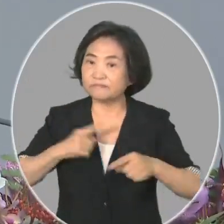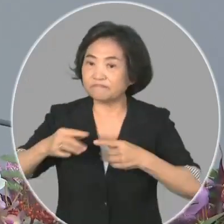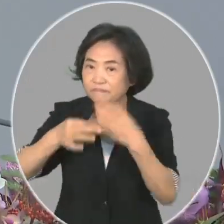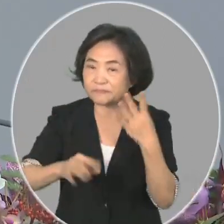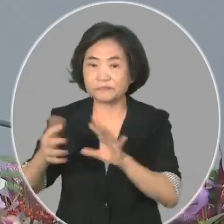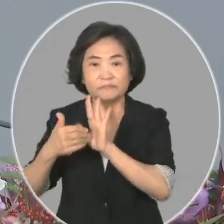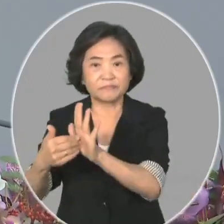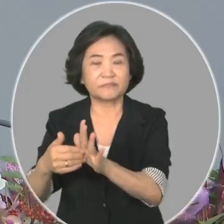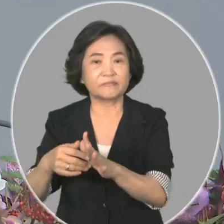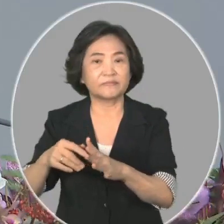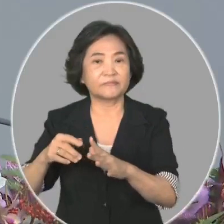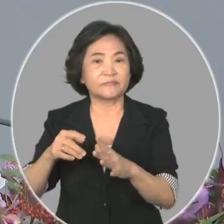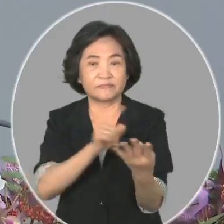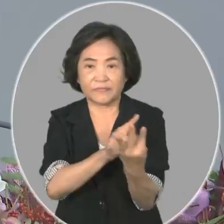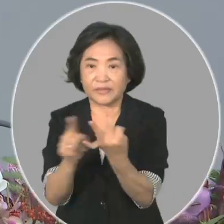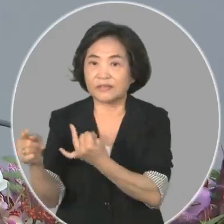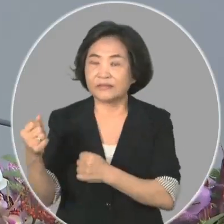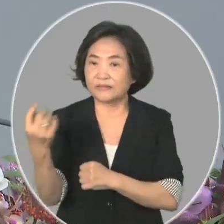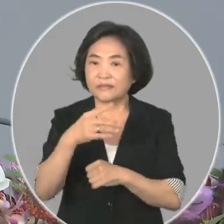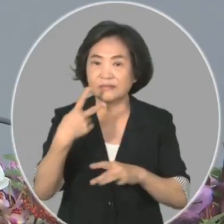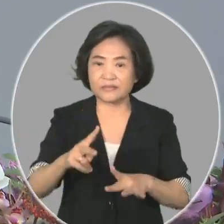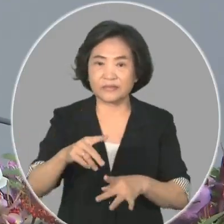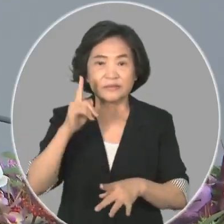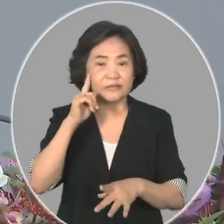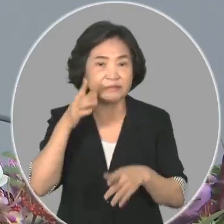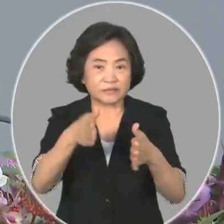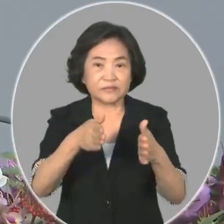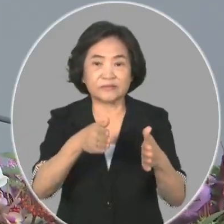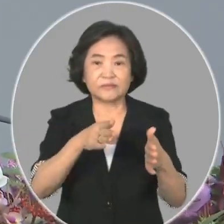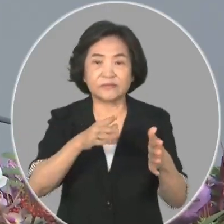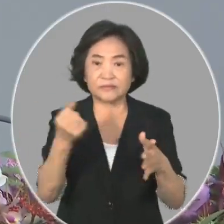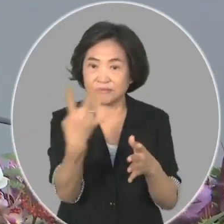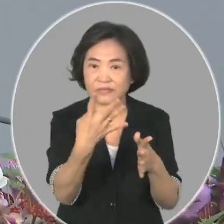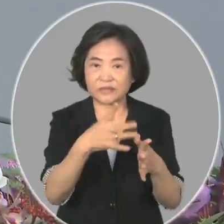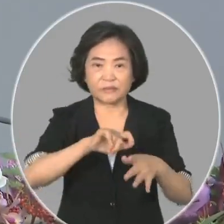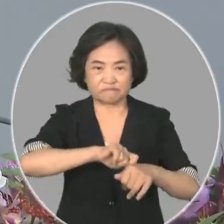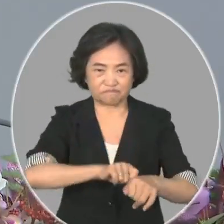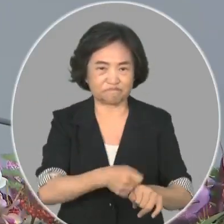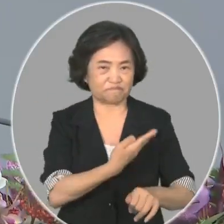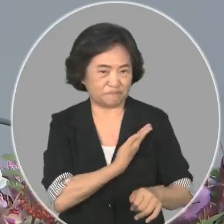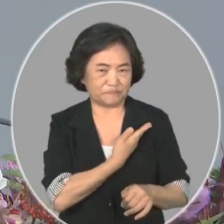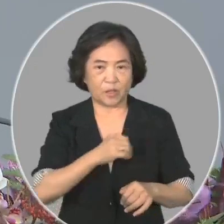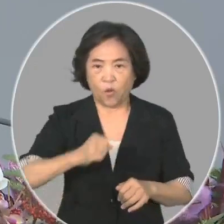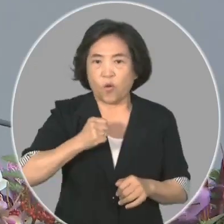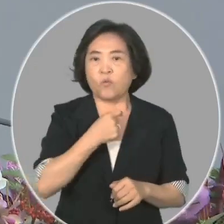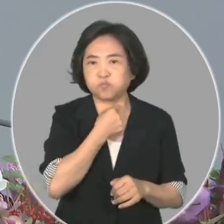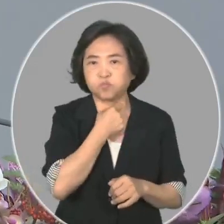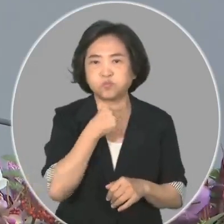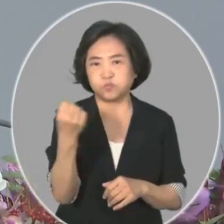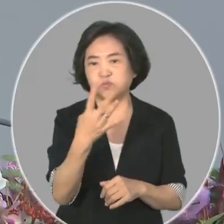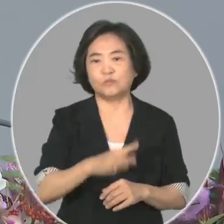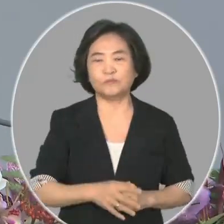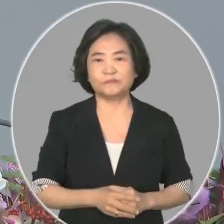防战力，打造更坚实的四大韧性，把中华民国台